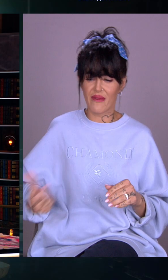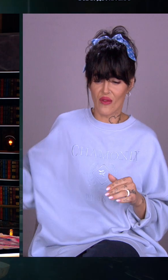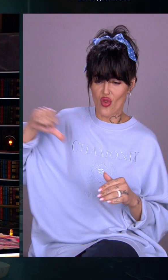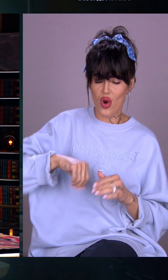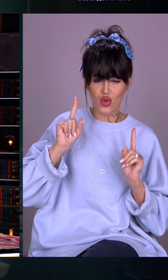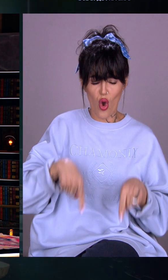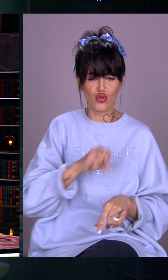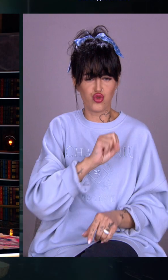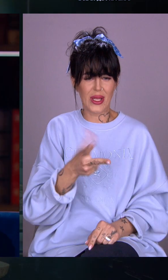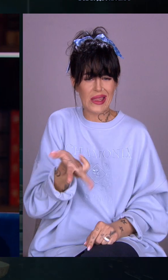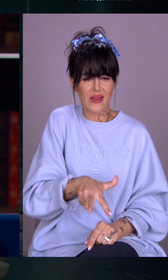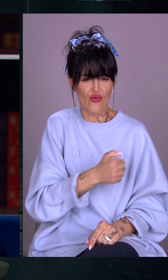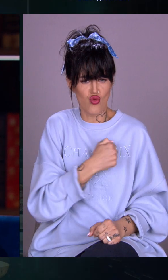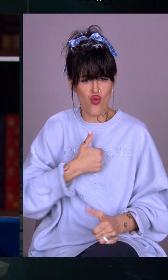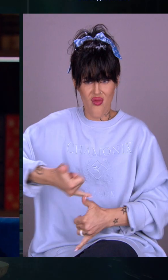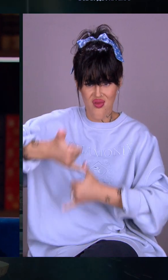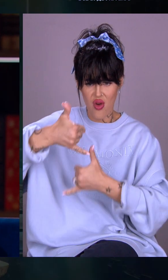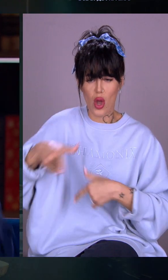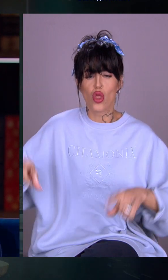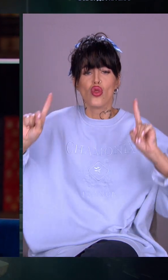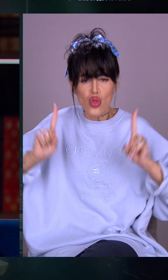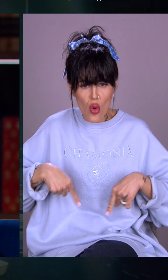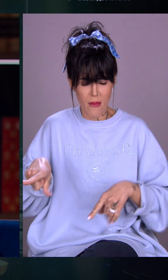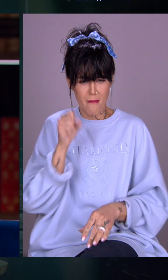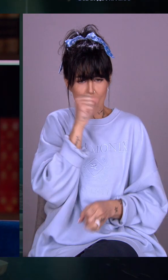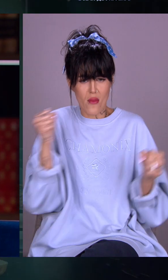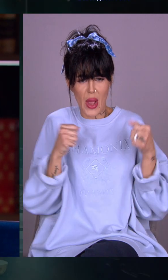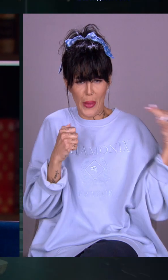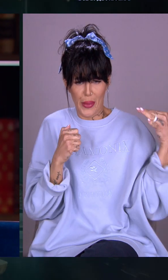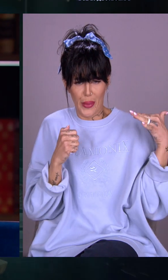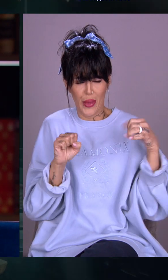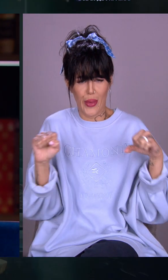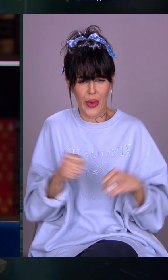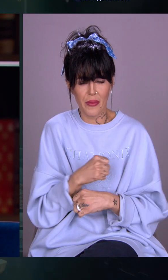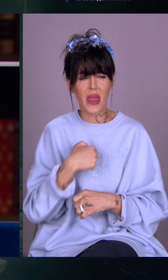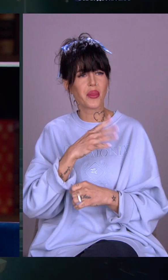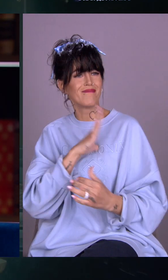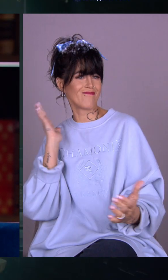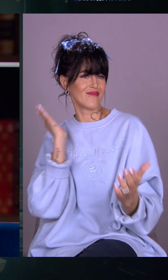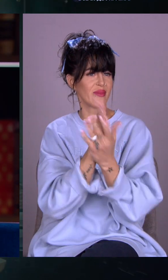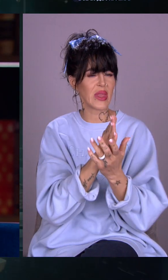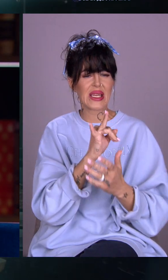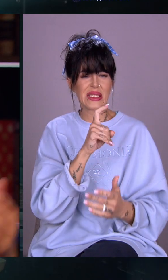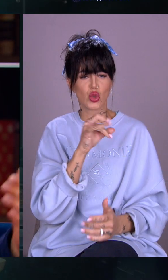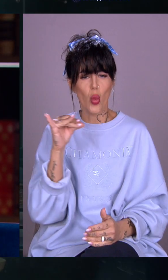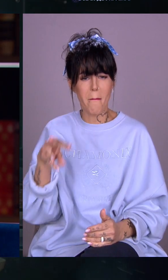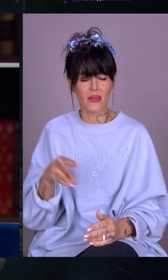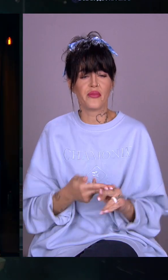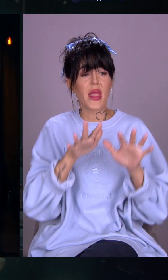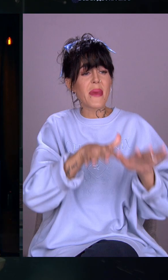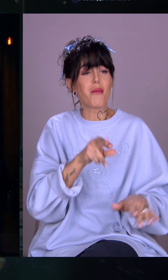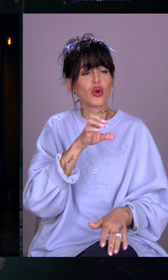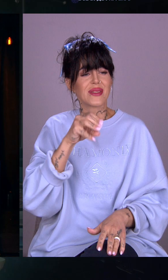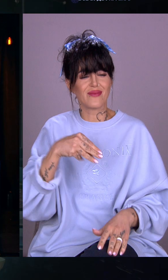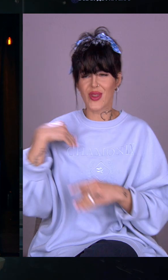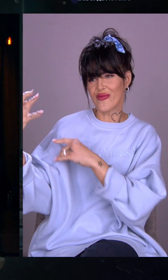замерзли. Ми доїхали до Ізюма, там нас зупинили хлопці цей, ну, на блокпосту, стоїмо, фоткаємося.